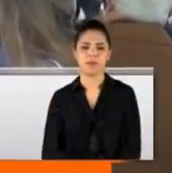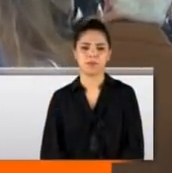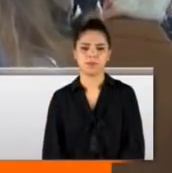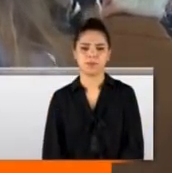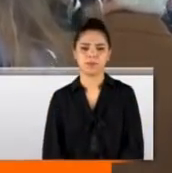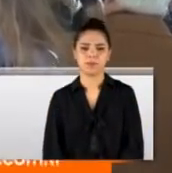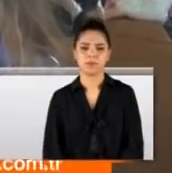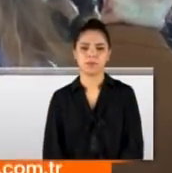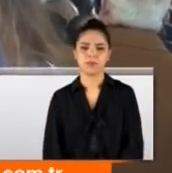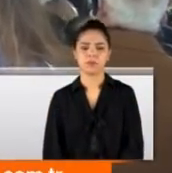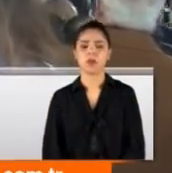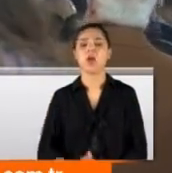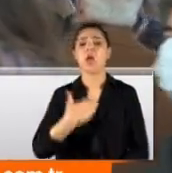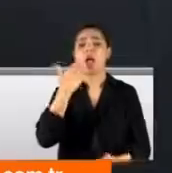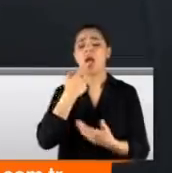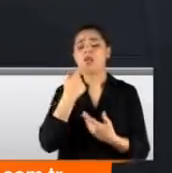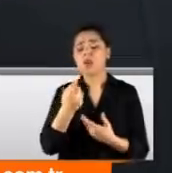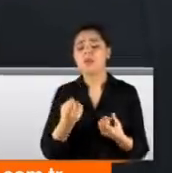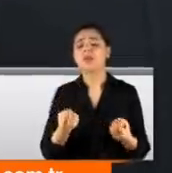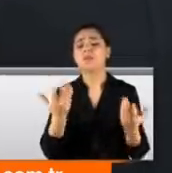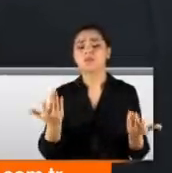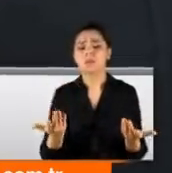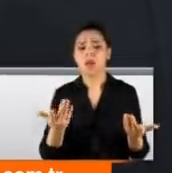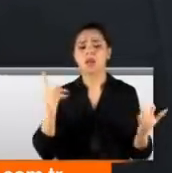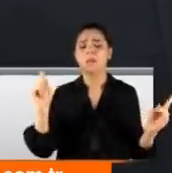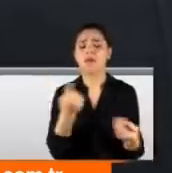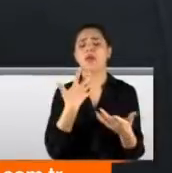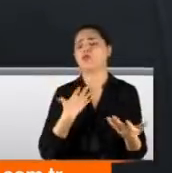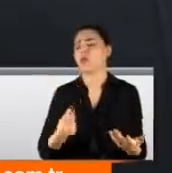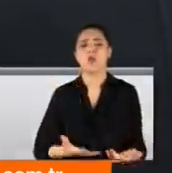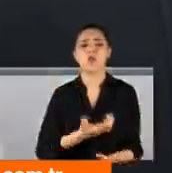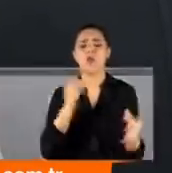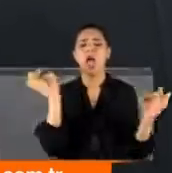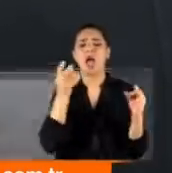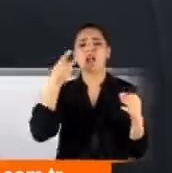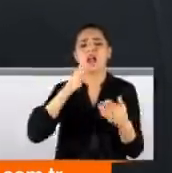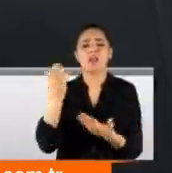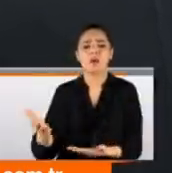Yani çok üzgünüm. Söylenecek de fazla bir şey yok aslında. Çok aynı oldu. Çok üzüldük. Çok erken gitti.